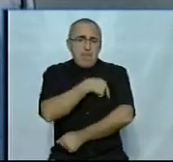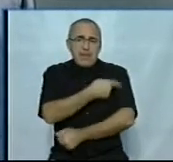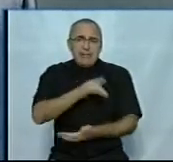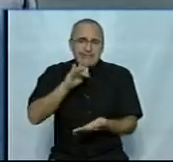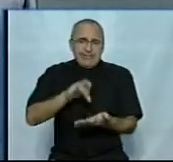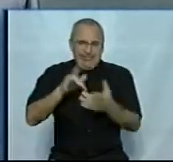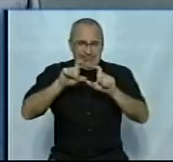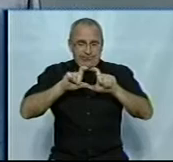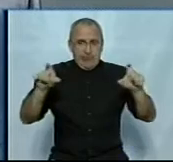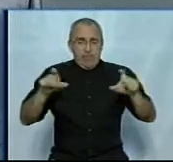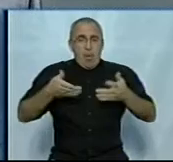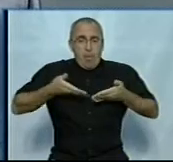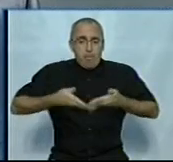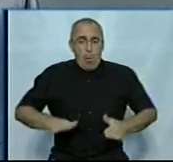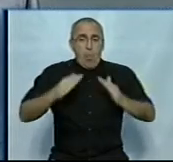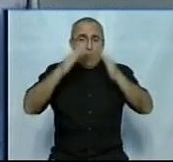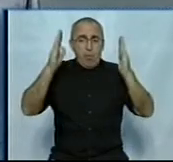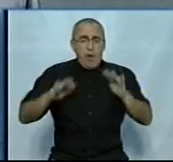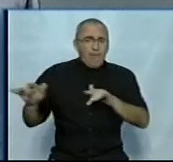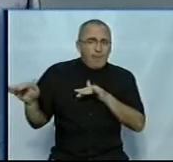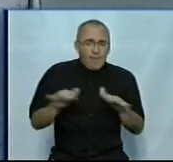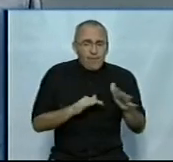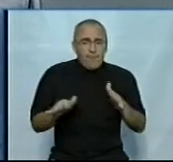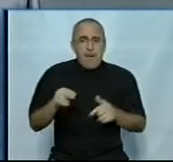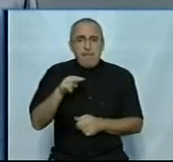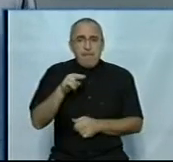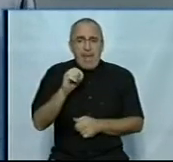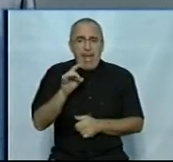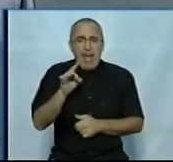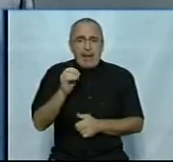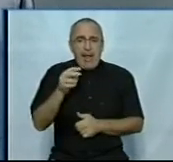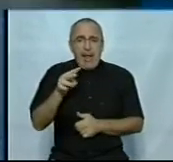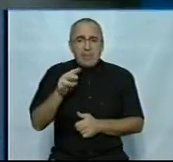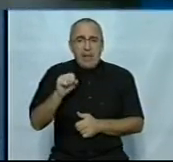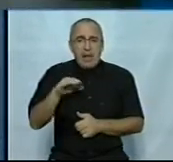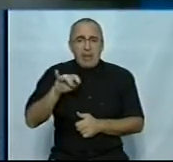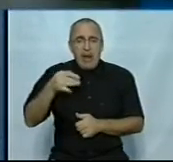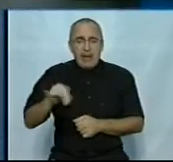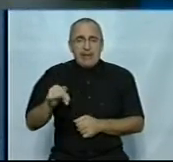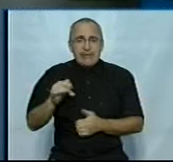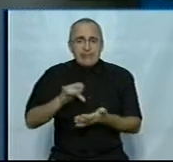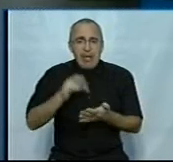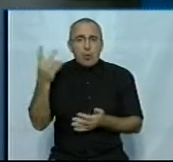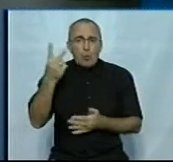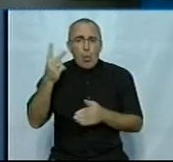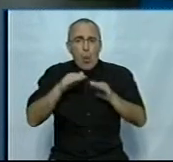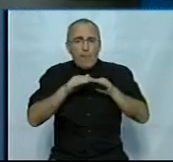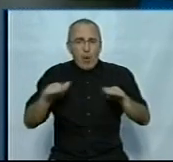центр, це пологовий будинок з функціями перинатального центру другого рівня,